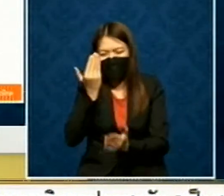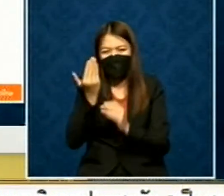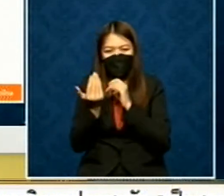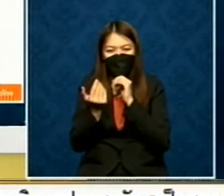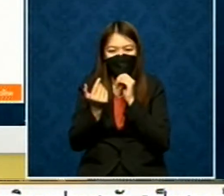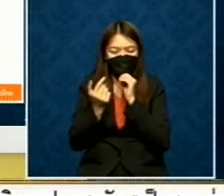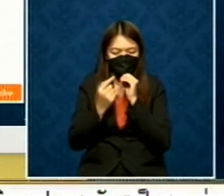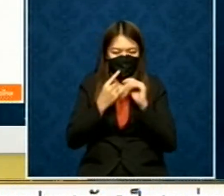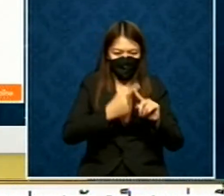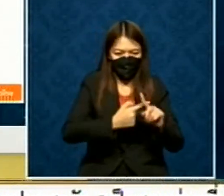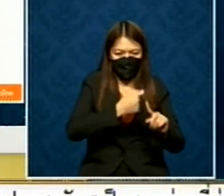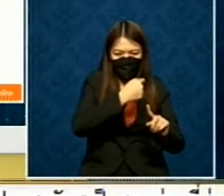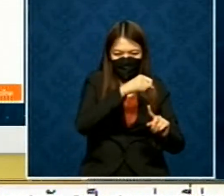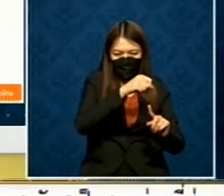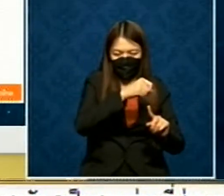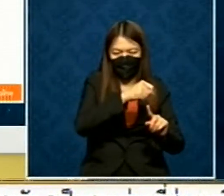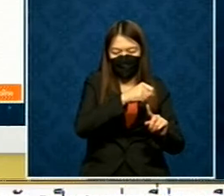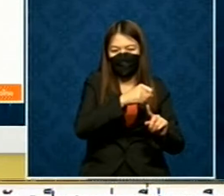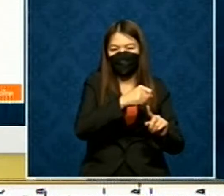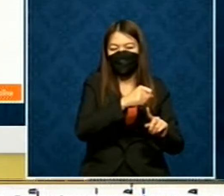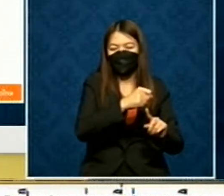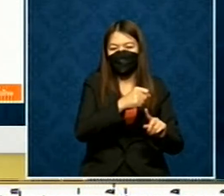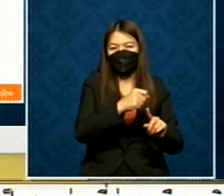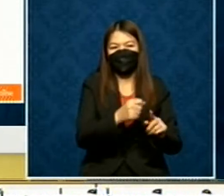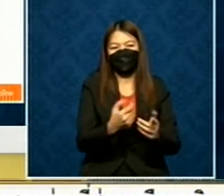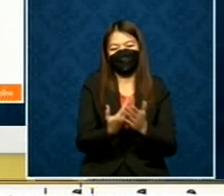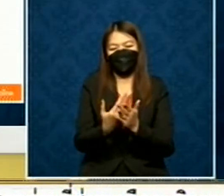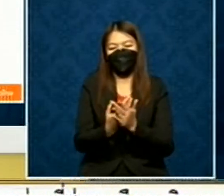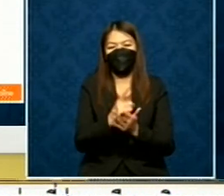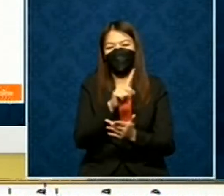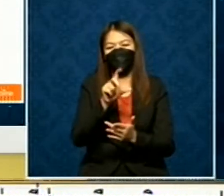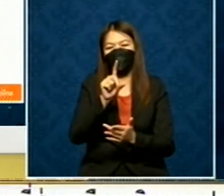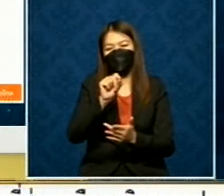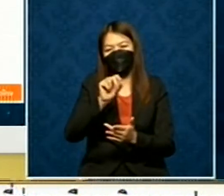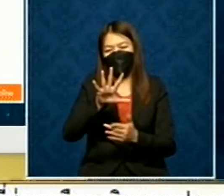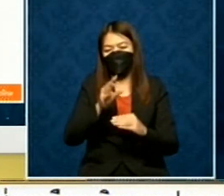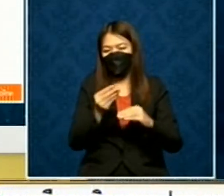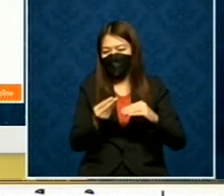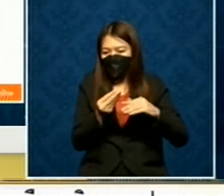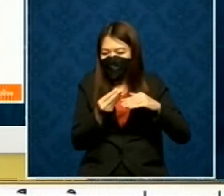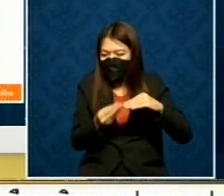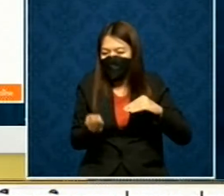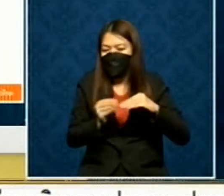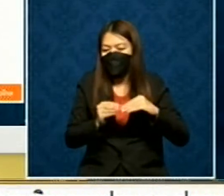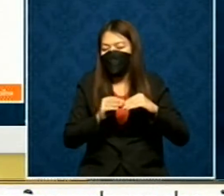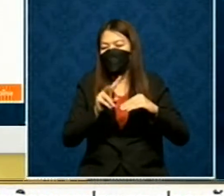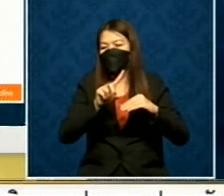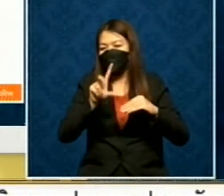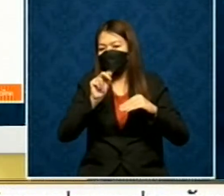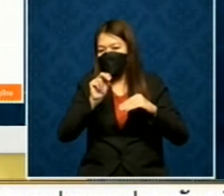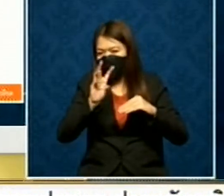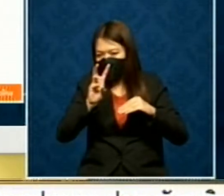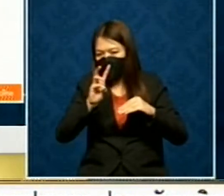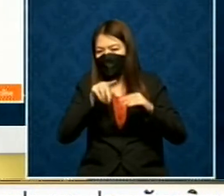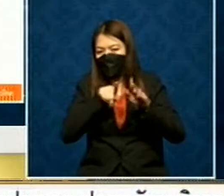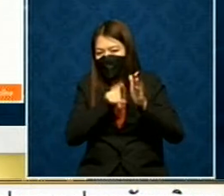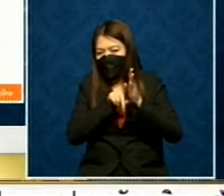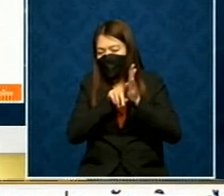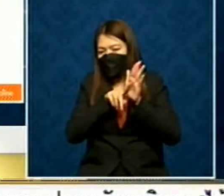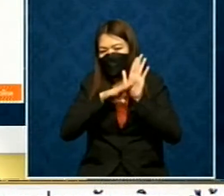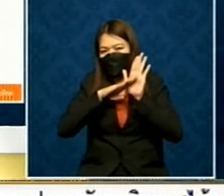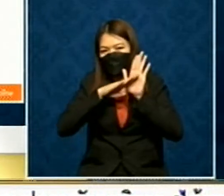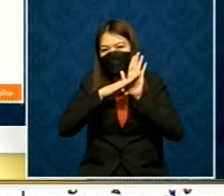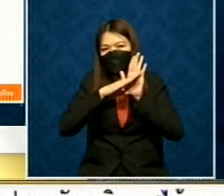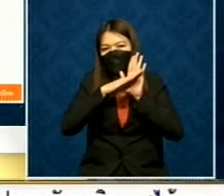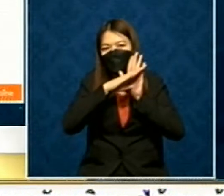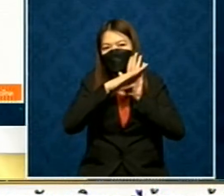แต่เดือนตุลาคม 2564 หมูหน้าแงจาก 125 บาท ขยับทุกเดือนเป็น 136 บา 165 บาทและร้าย